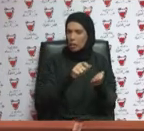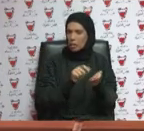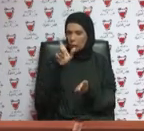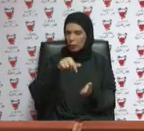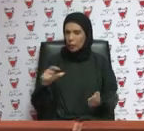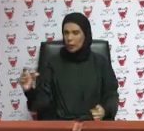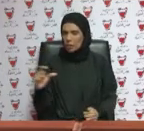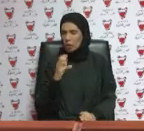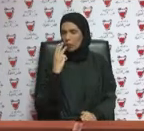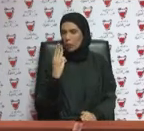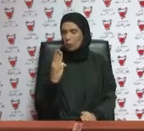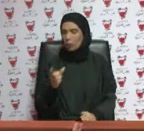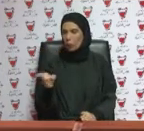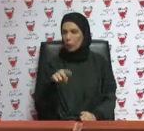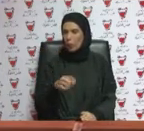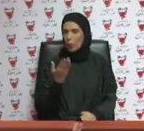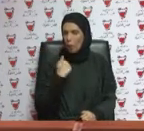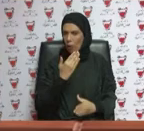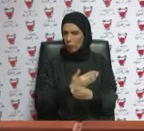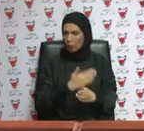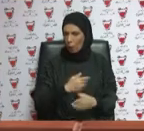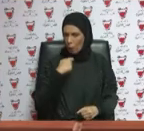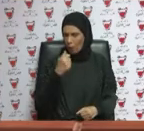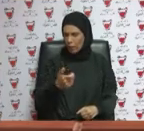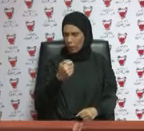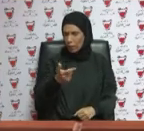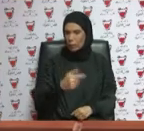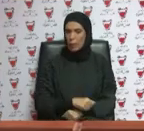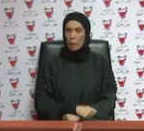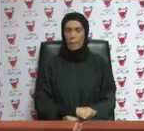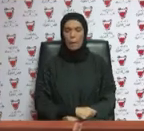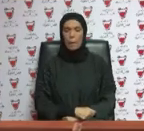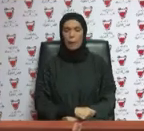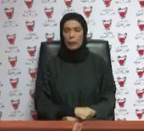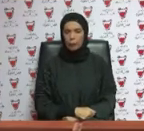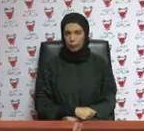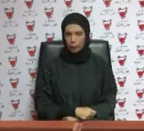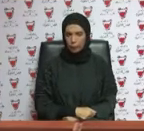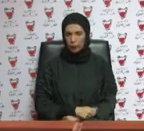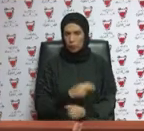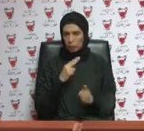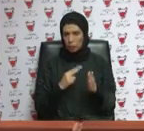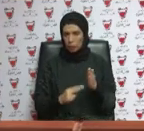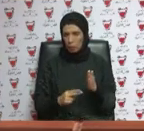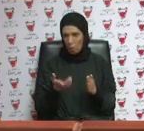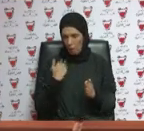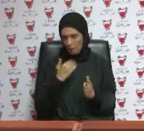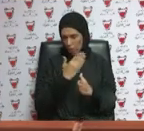الأشهر الثلاثة القادمة بسبب عدم توفر السيولة لها، وهذه طبعا بيكون قرارها لا مبرر